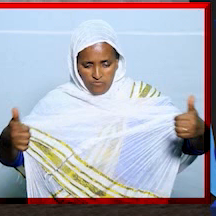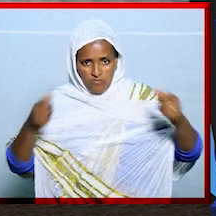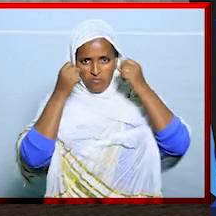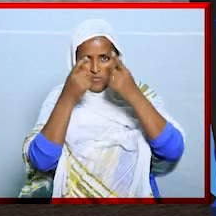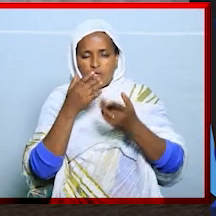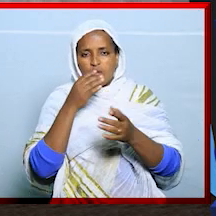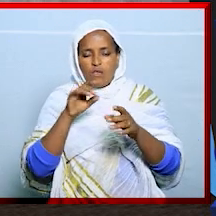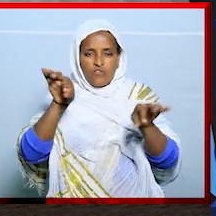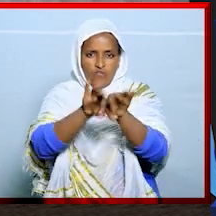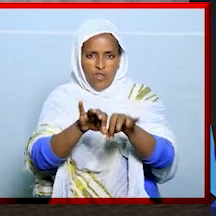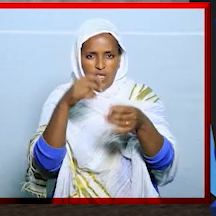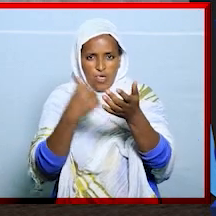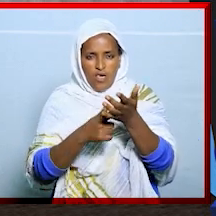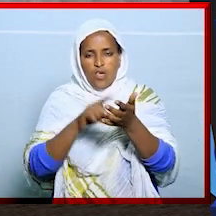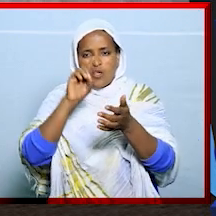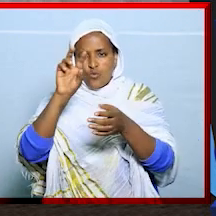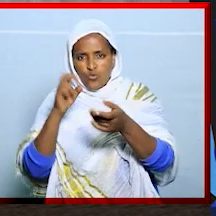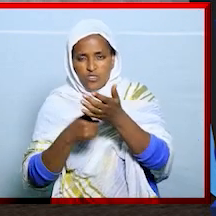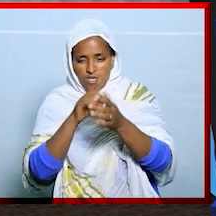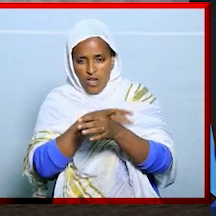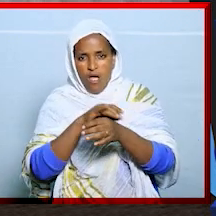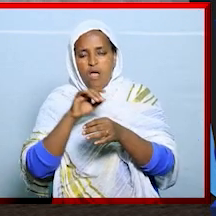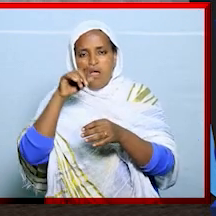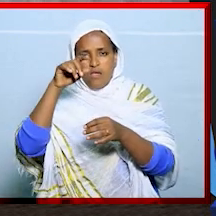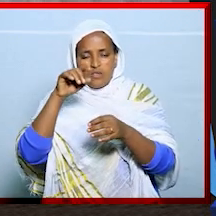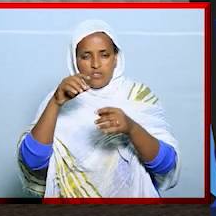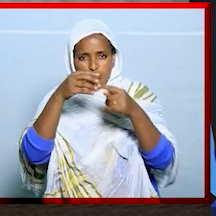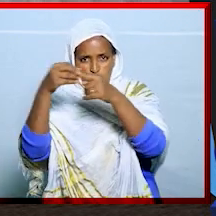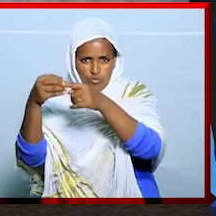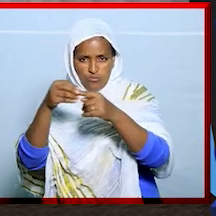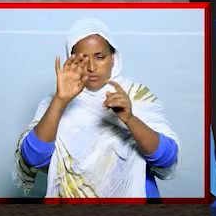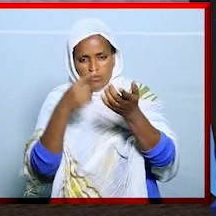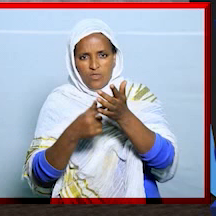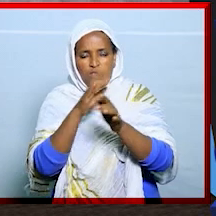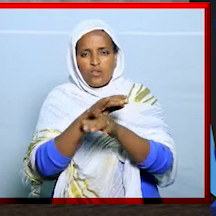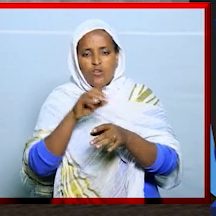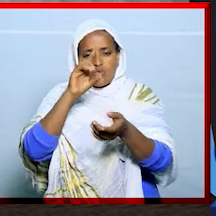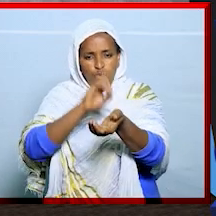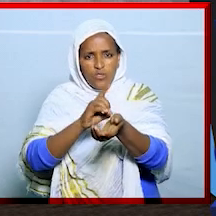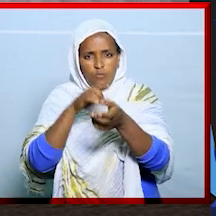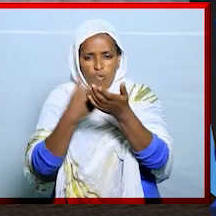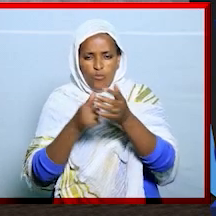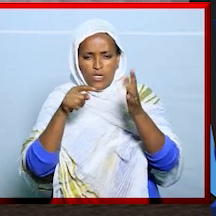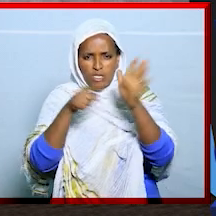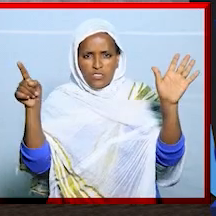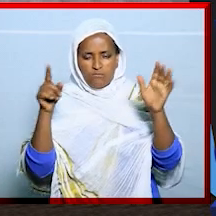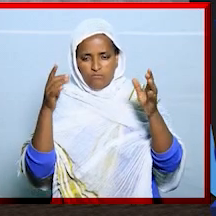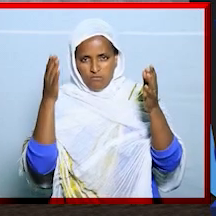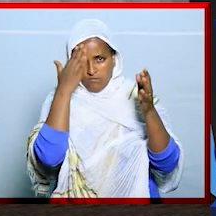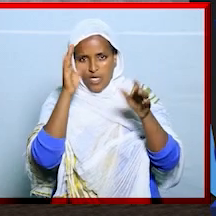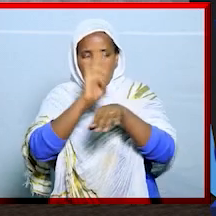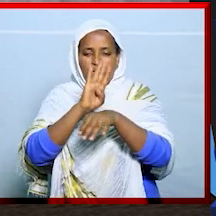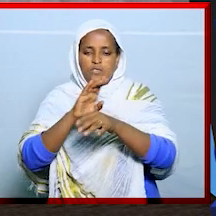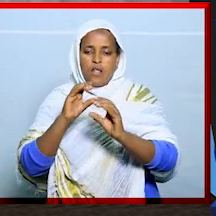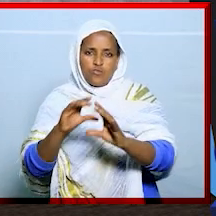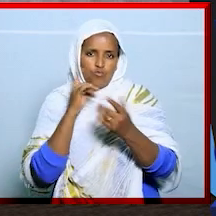መረዳት ያስፈልጋል። እነዚህ ምንድን ናቸው? ዶክትሪንና ስፔኩሌሽን የሚባሉት ናቸው። ዶክትሪን የሚባለው በግልጽ